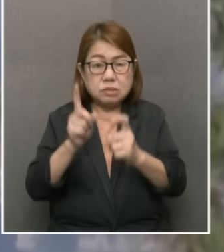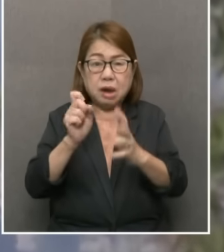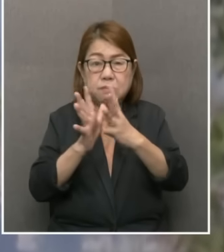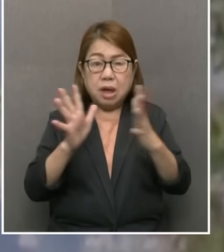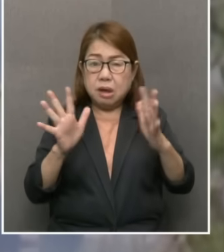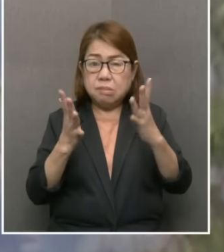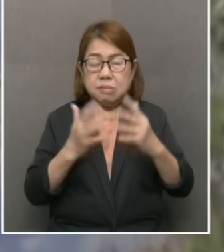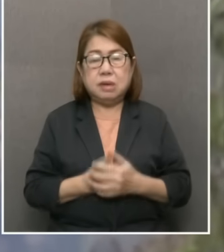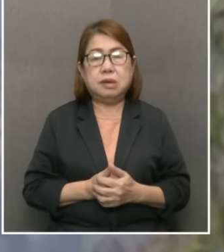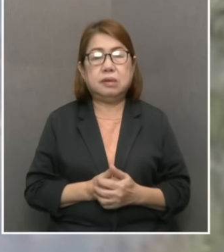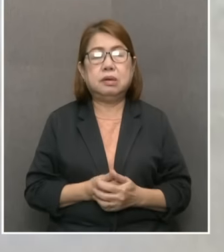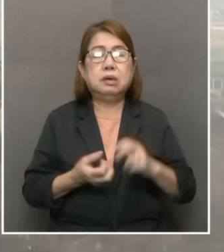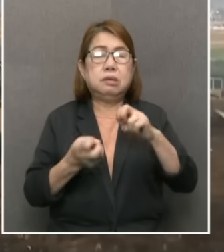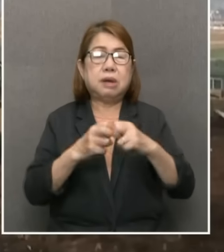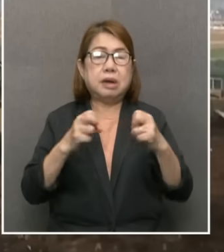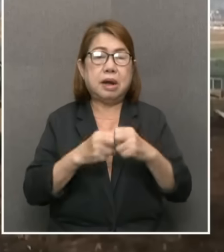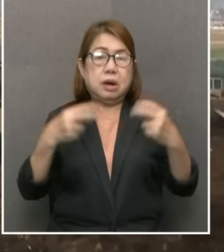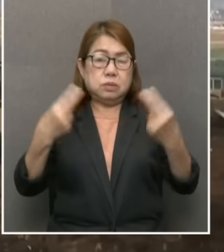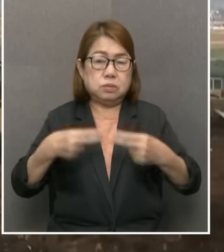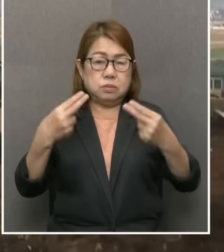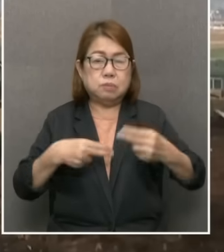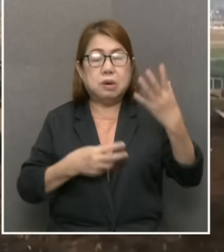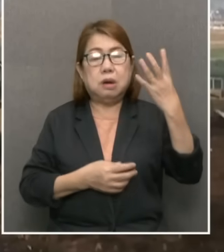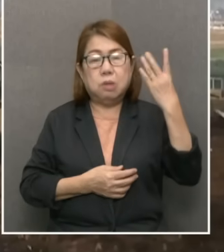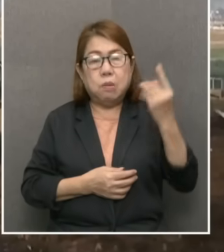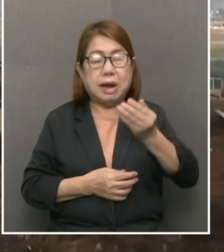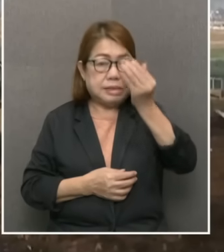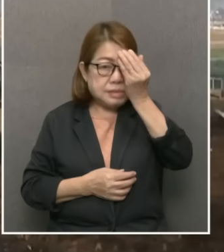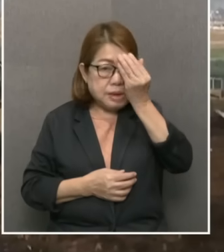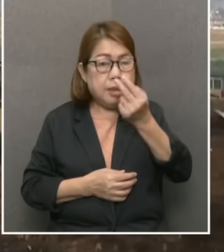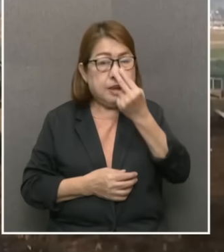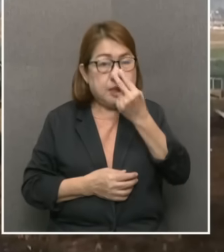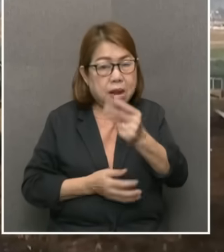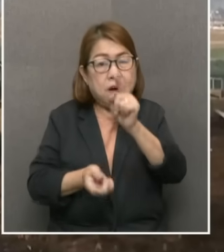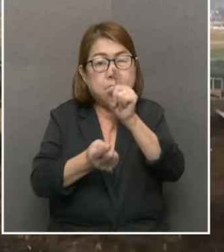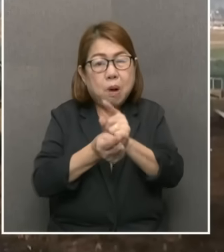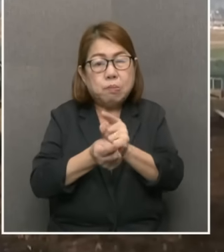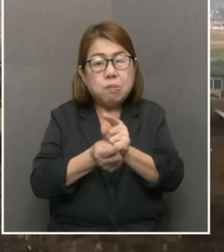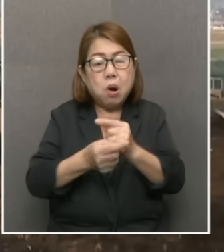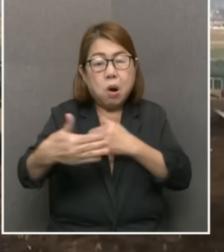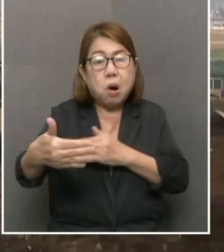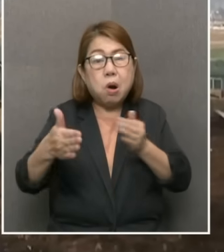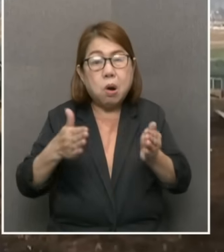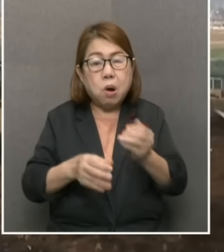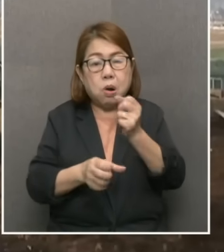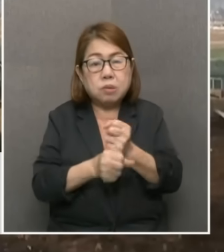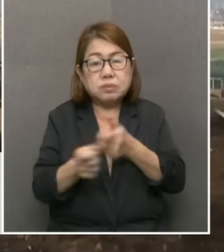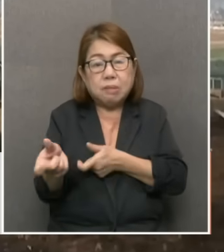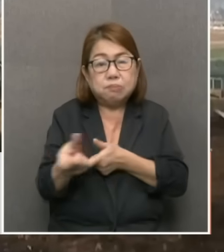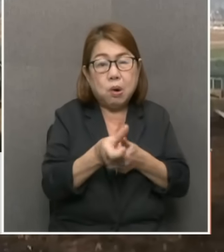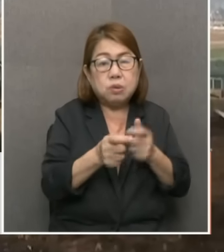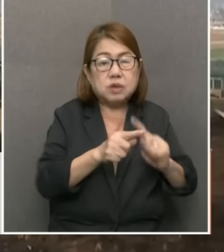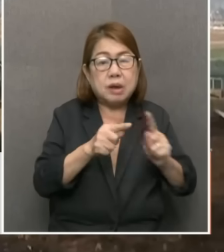โดยสถานการณ์สู้รบล่าสุดเมื่อวานนี้นะคะอิสราเอลพบห้องปฏิบัติการและโรงงานผลิตอาวุธใต้มัสยิดในฉนวนกาซ